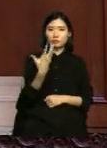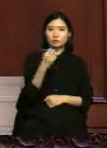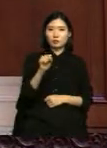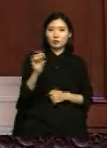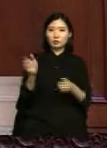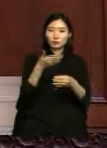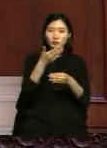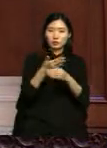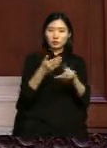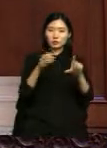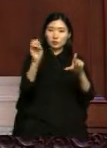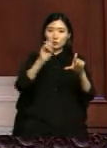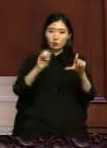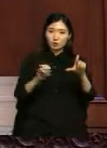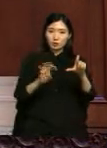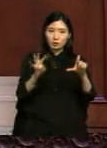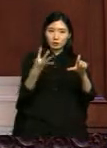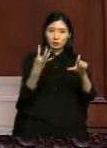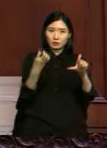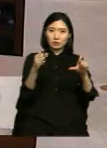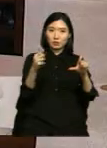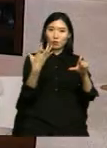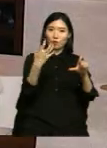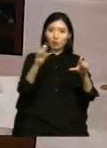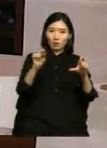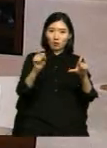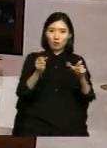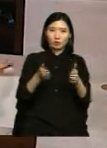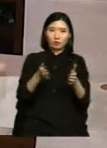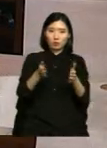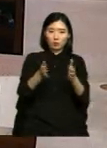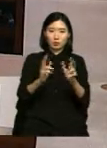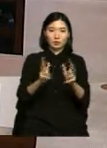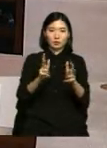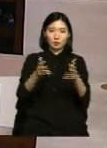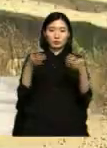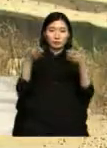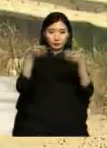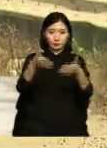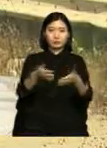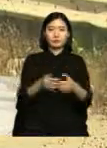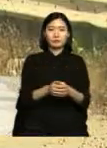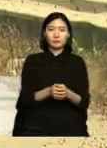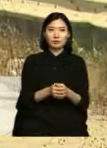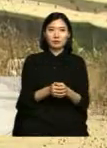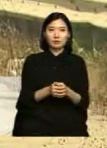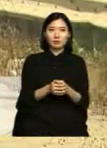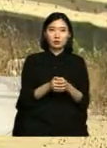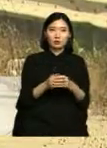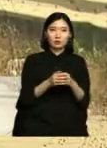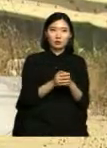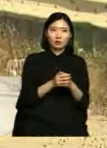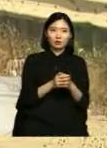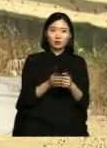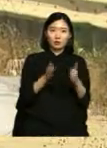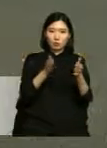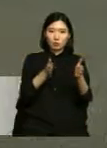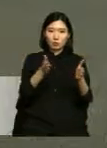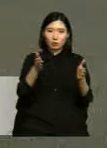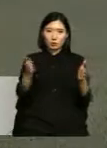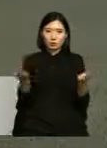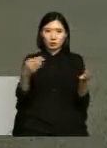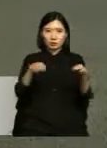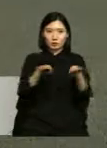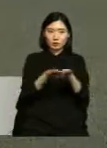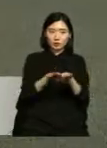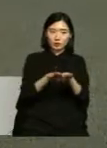가운데 15%인 445억 원을 도로 사업에 집중했습니다. 고양 광탄간 도로 확포장,